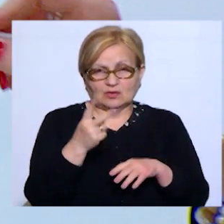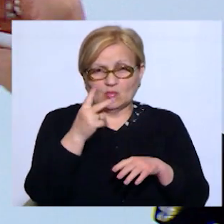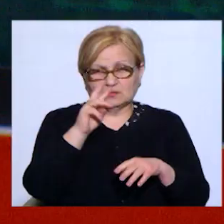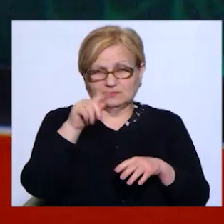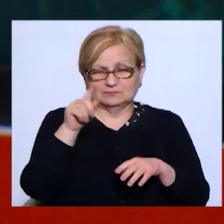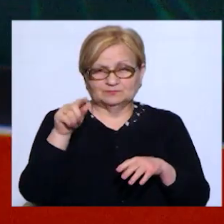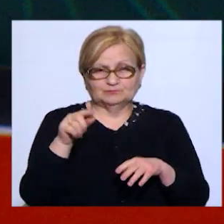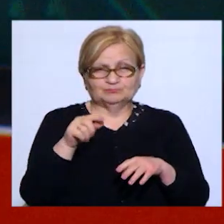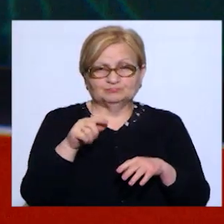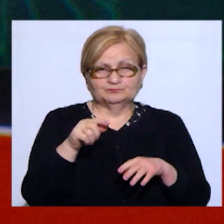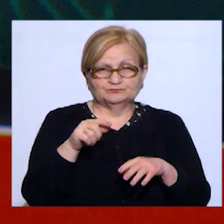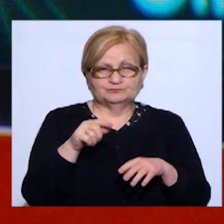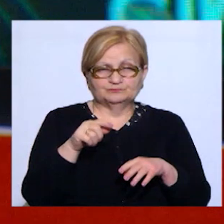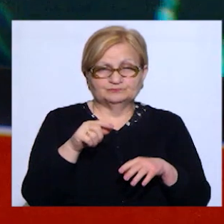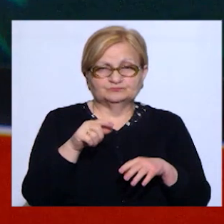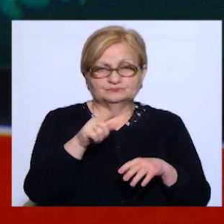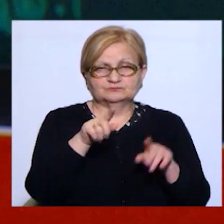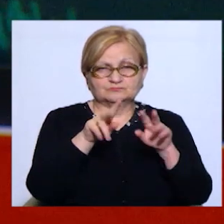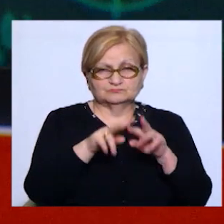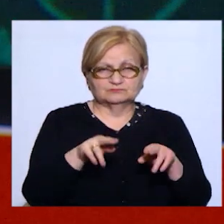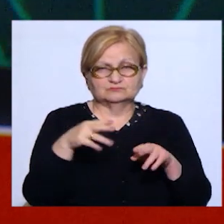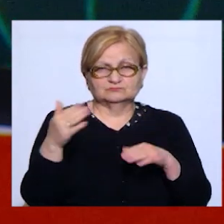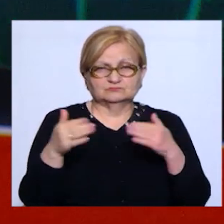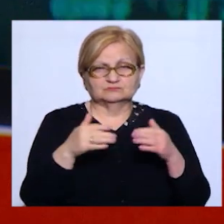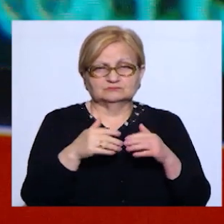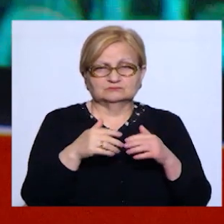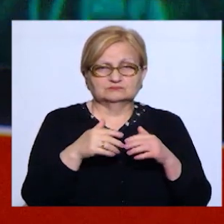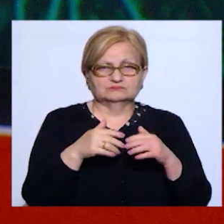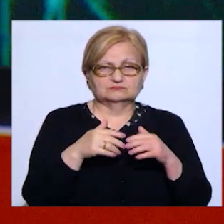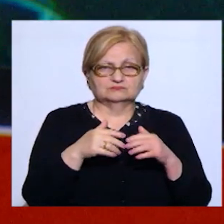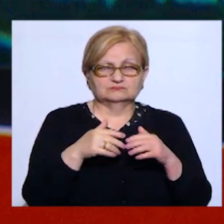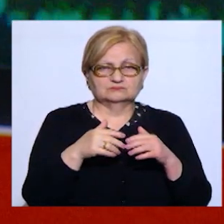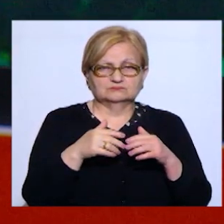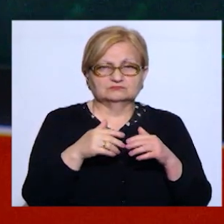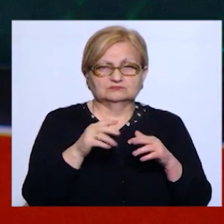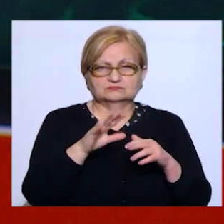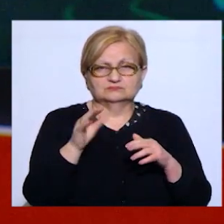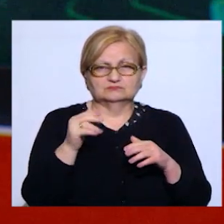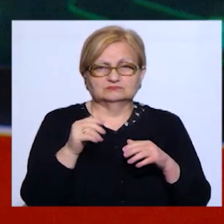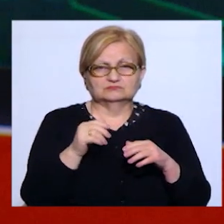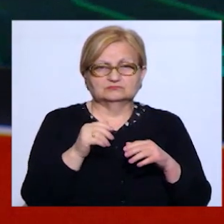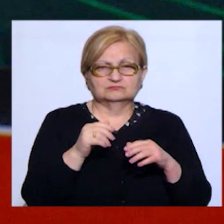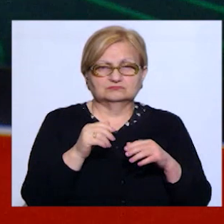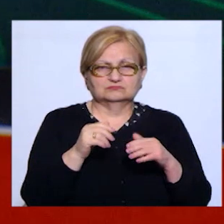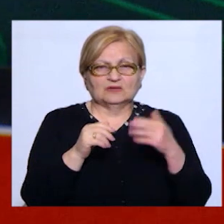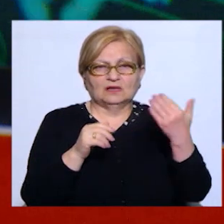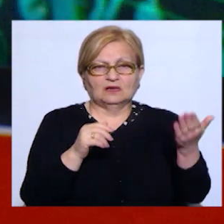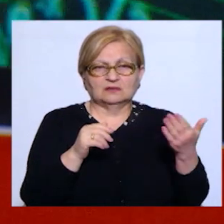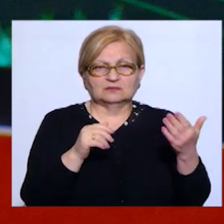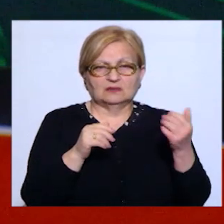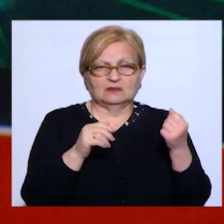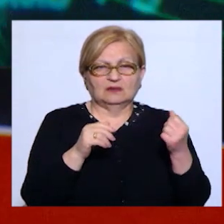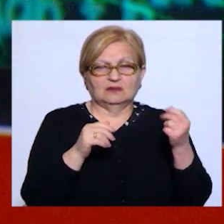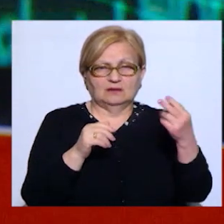ც-ი-გ-ს. ბ-წერტილიდან არის ორი მხები მონაკვეთი. ბ-დ-ბ-ლ-ი-ო, ბ-ი-გ-ს-ი ტოლია. აი ესე. ა-წერტილიდანაც